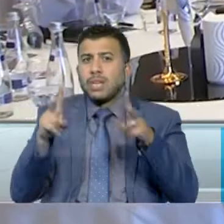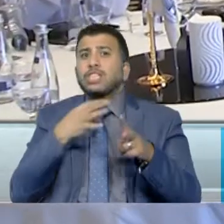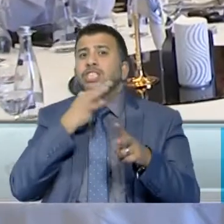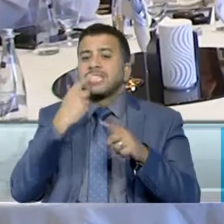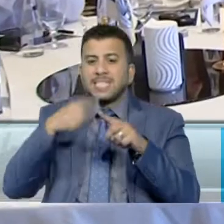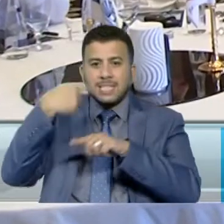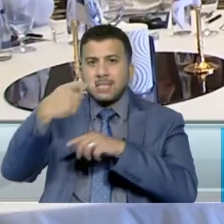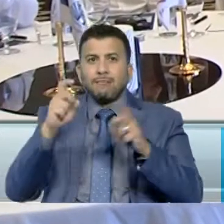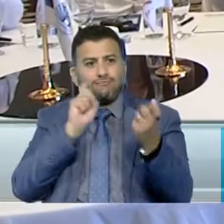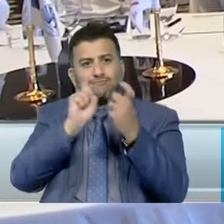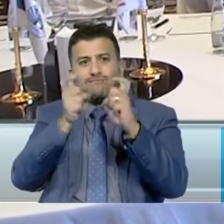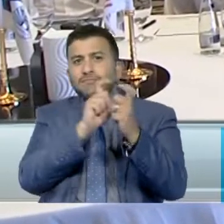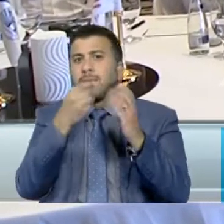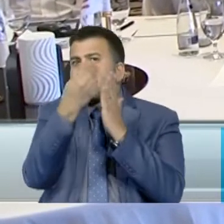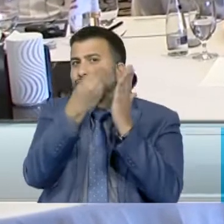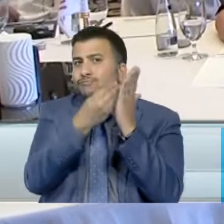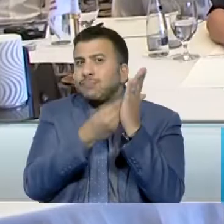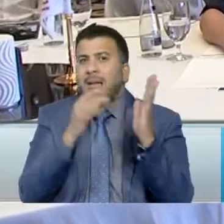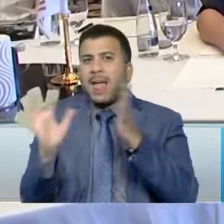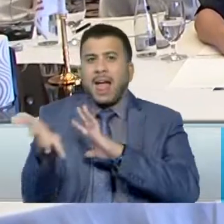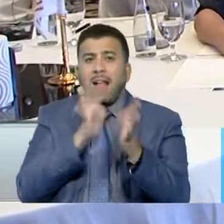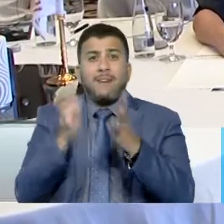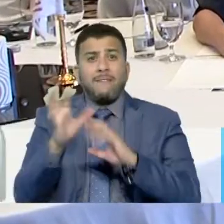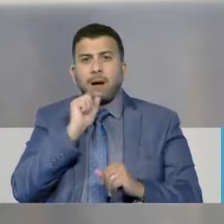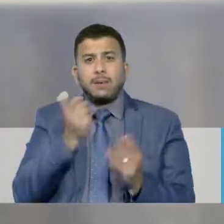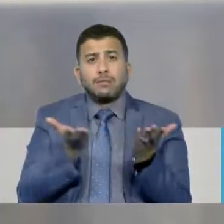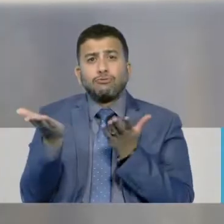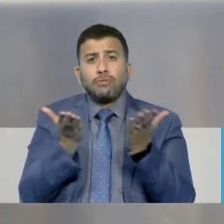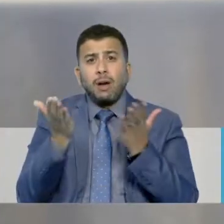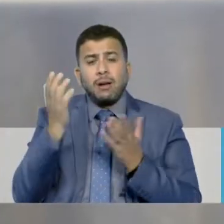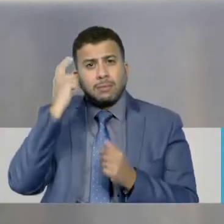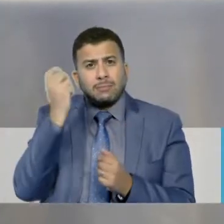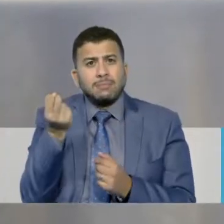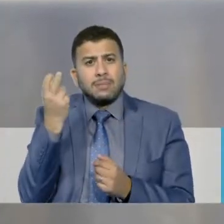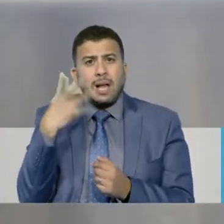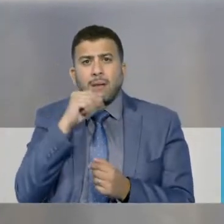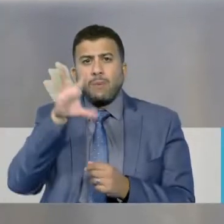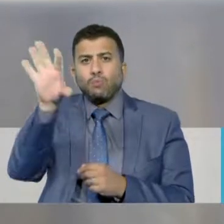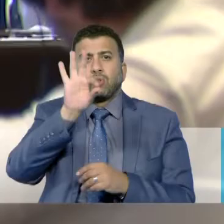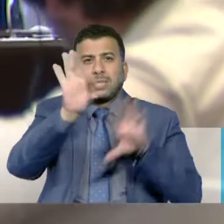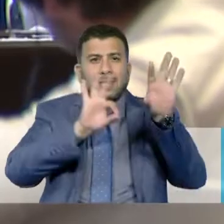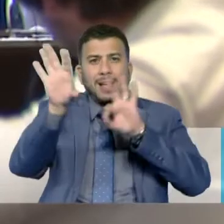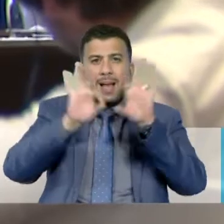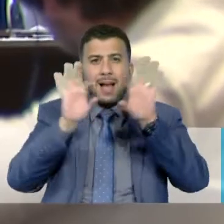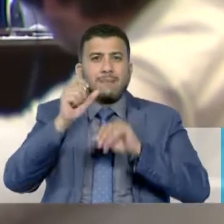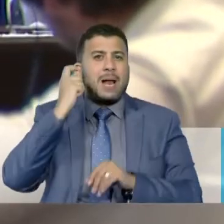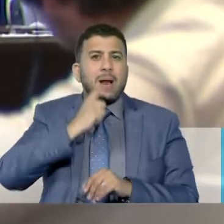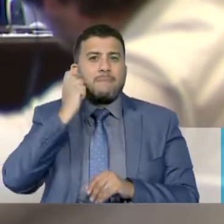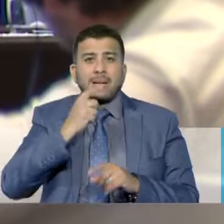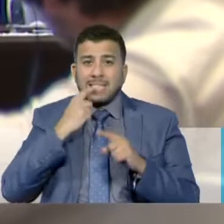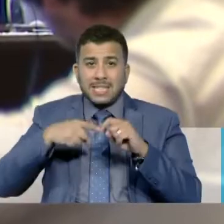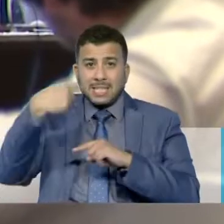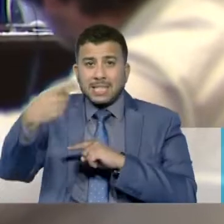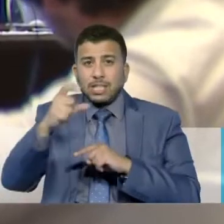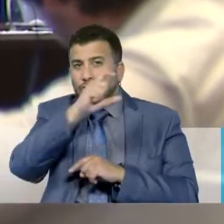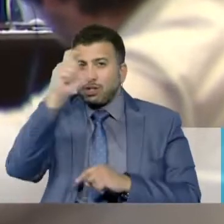الجديد، وظهر جليا رفض الأندية القاطة لمقترح الإدارة الفنية للمنتخب الوطني لانطلاق الموسم القادم